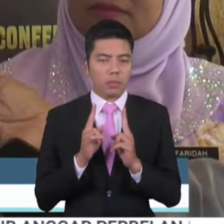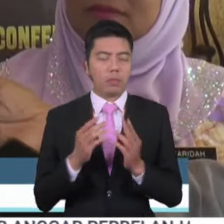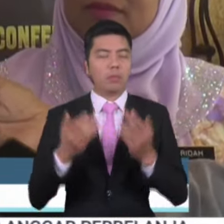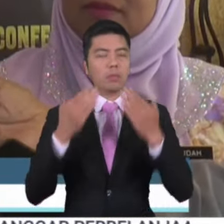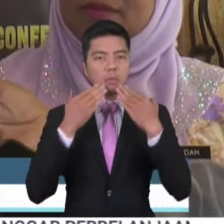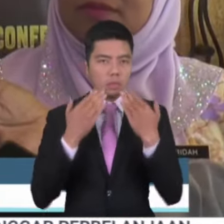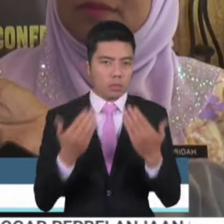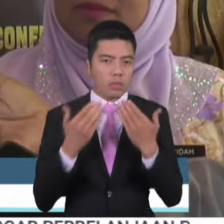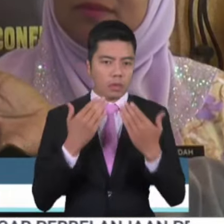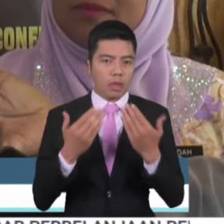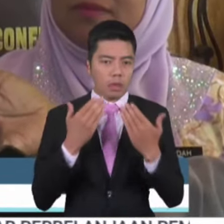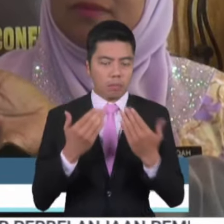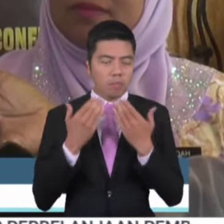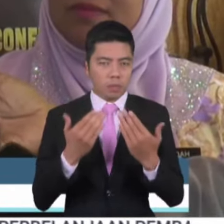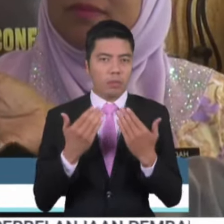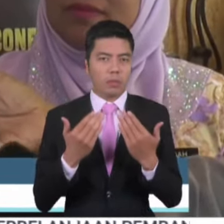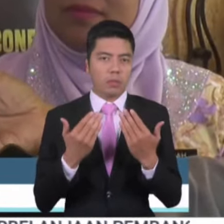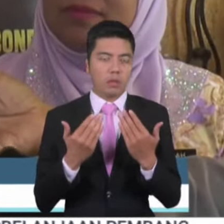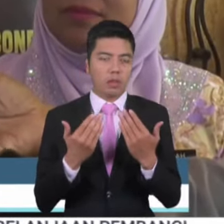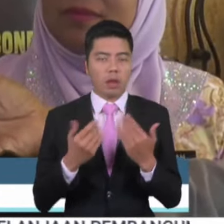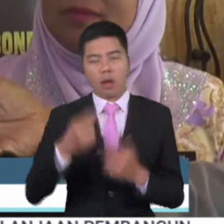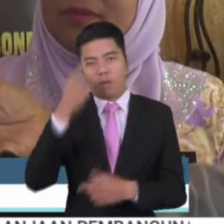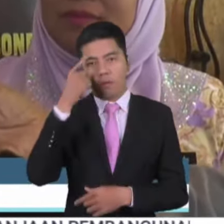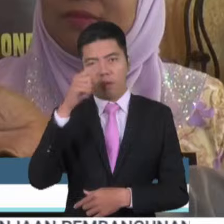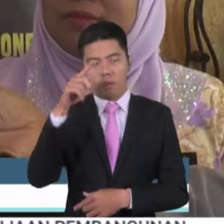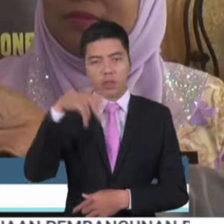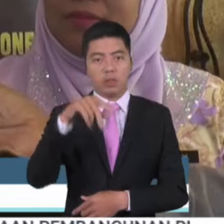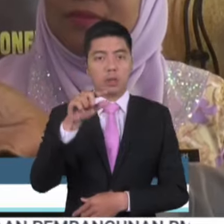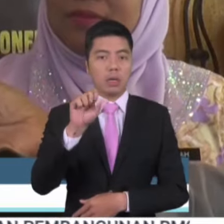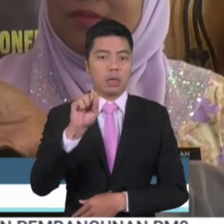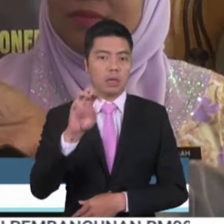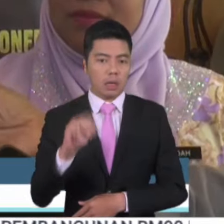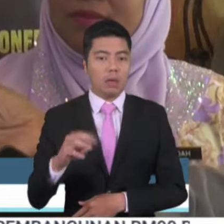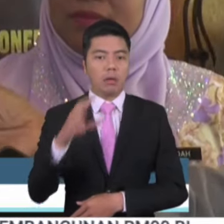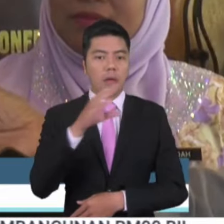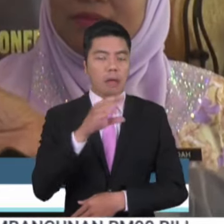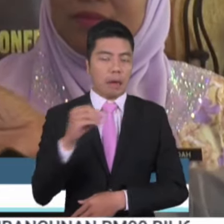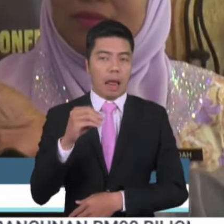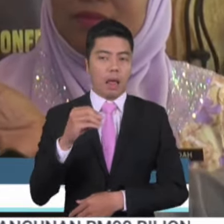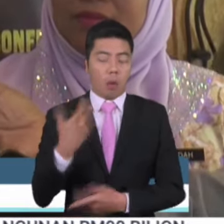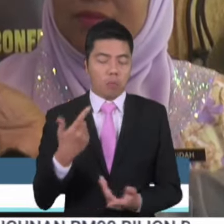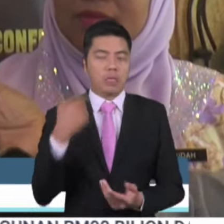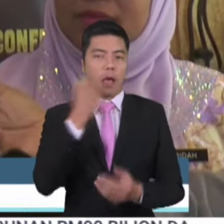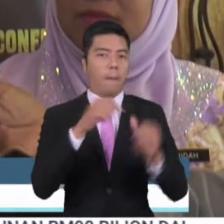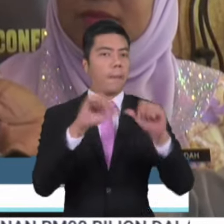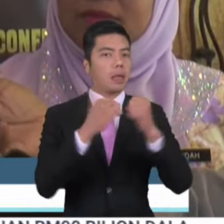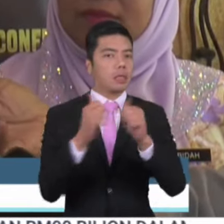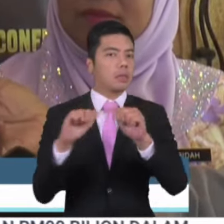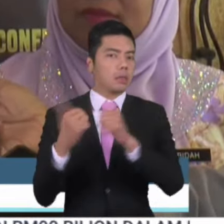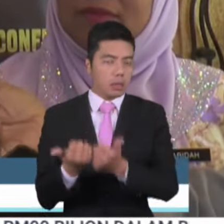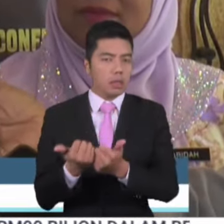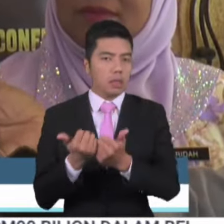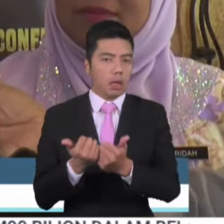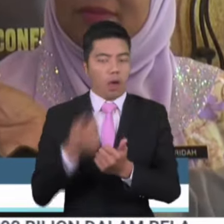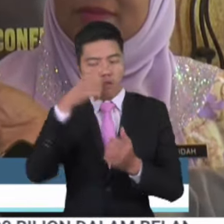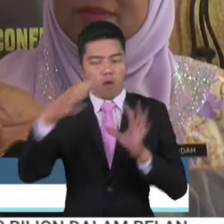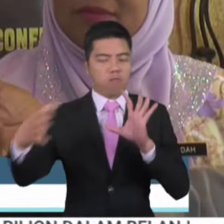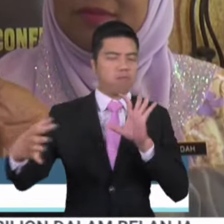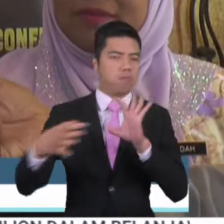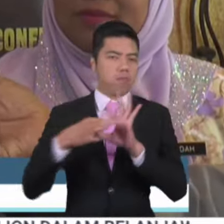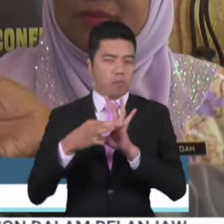terima kasih dan penghargaan kepada PGSM, malahan kepada mana-mana pihak yang ingin